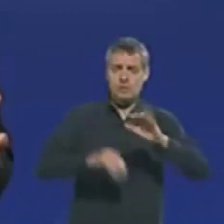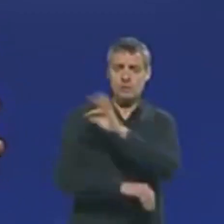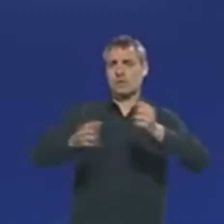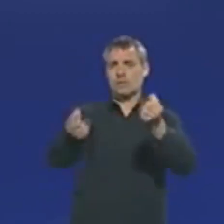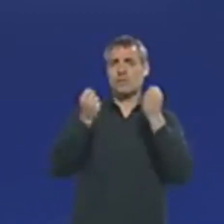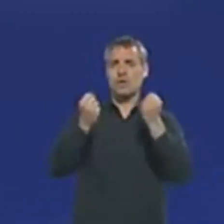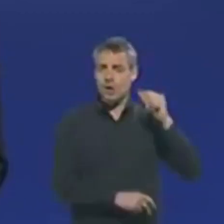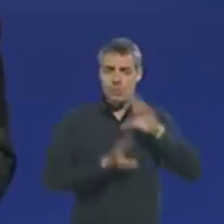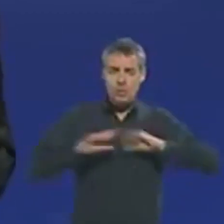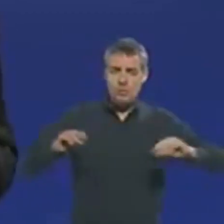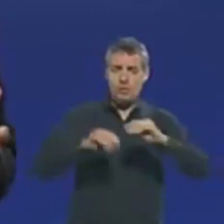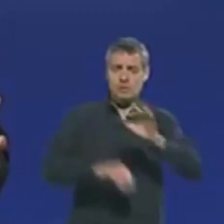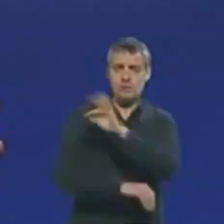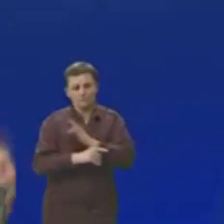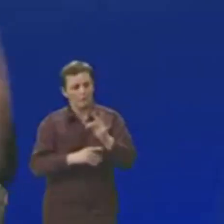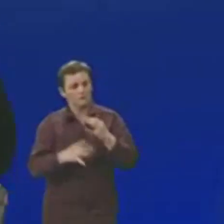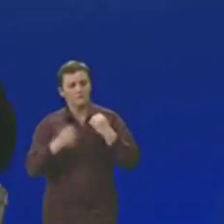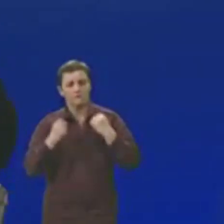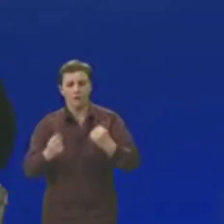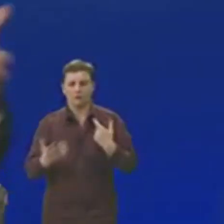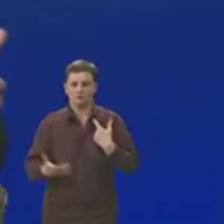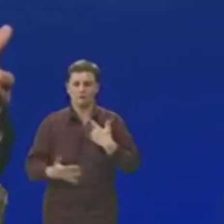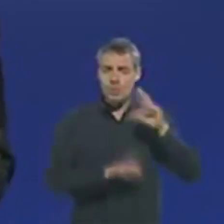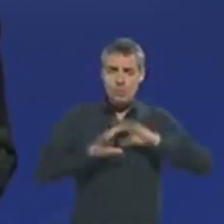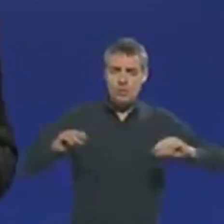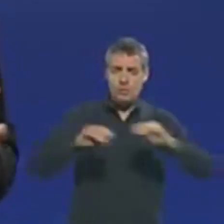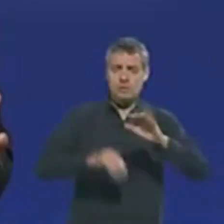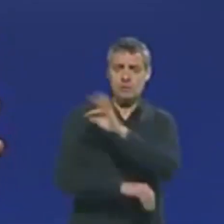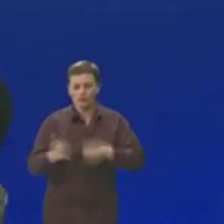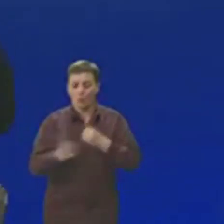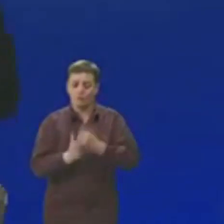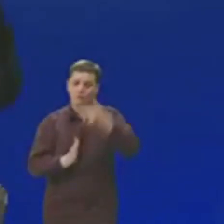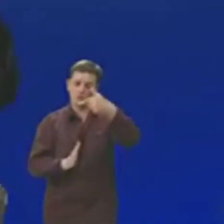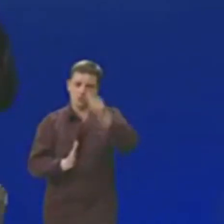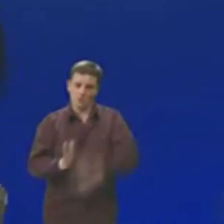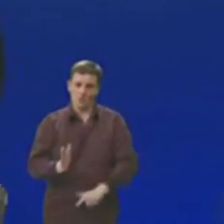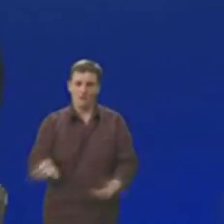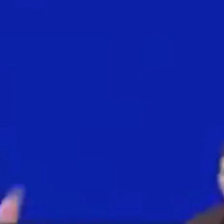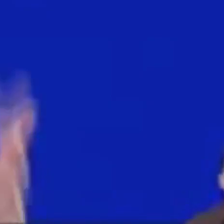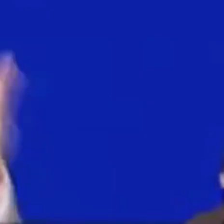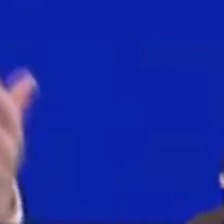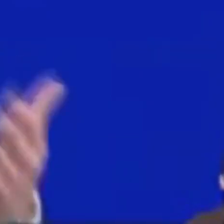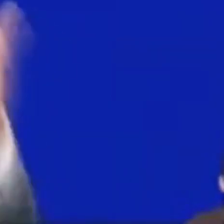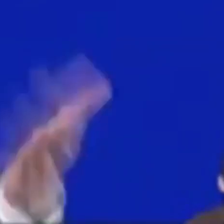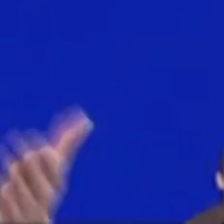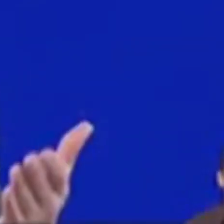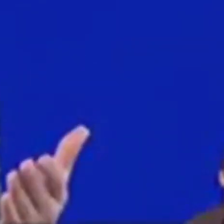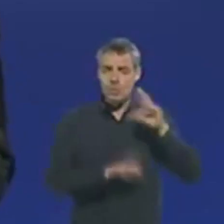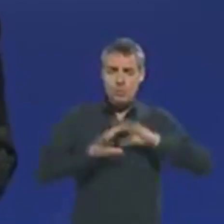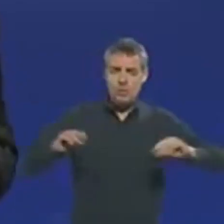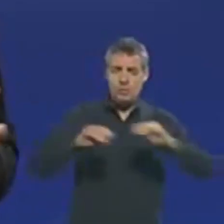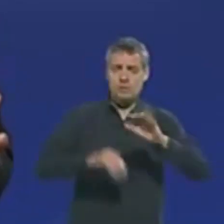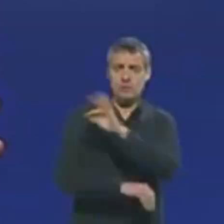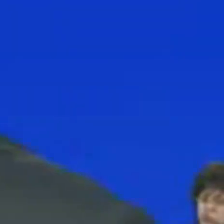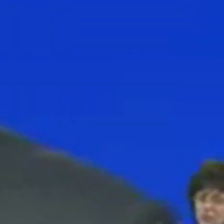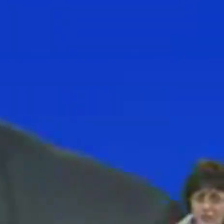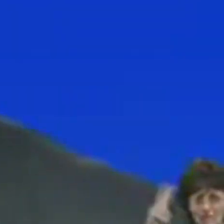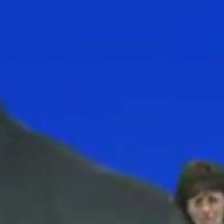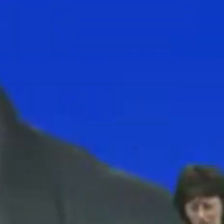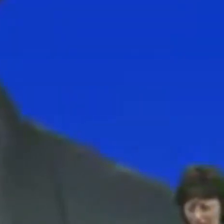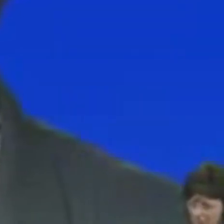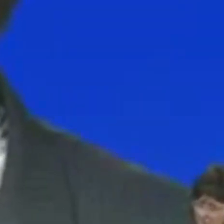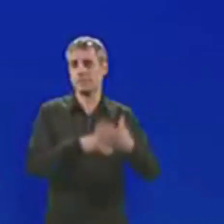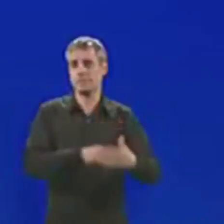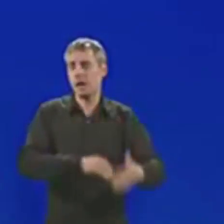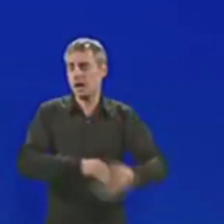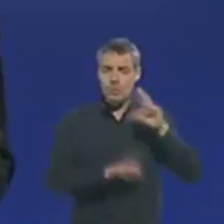Aidez-moi. Aidez-moi. Aidez-moi. Aidez-moi. Aidez-moi. Aidez-moi. Aidez-moi. Aidez-moi.